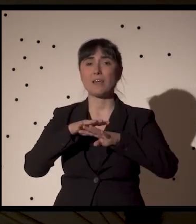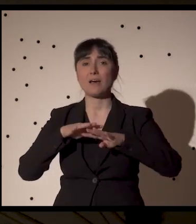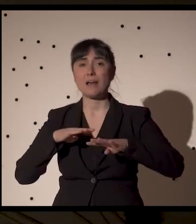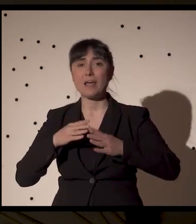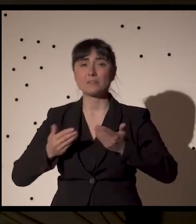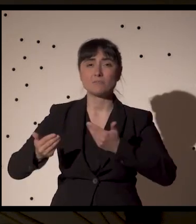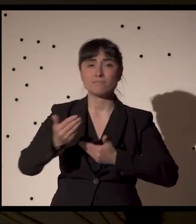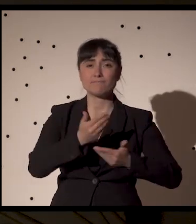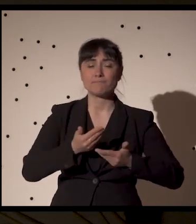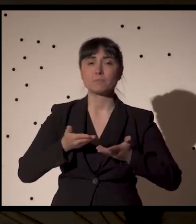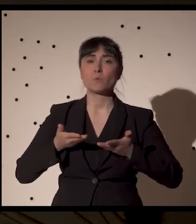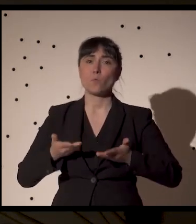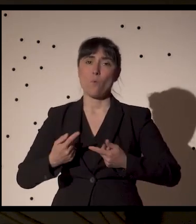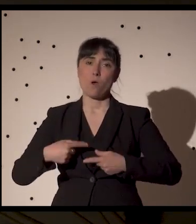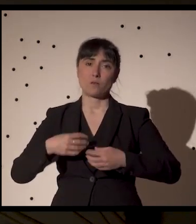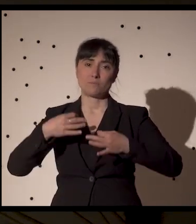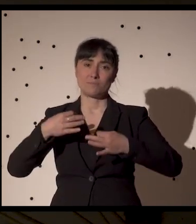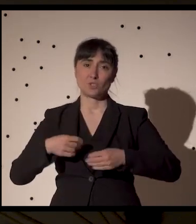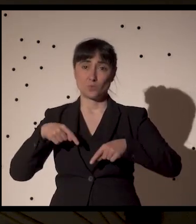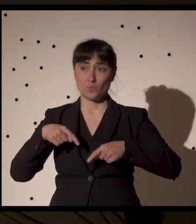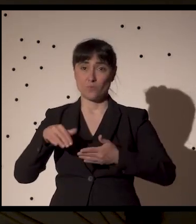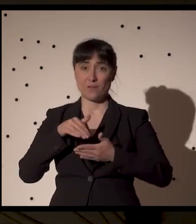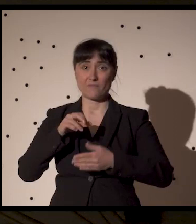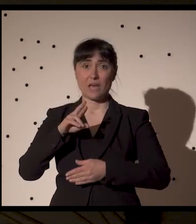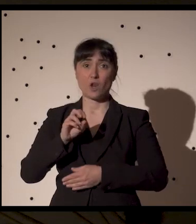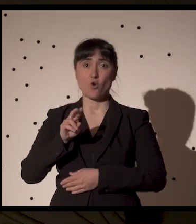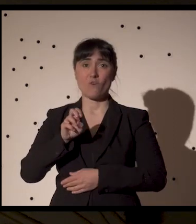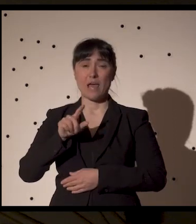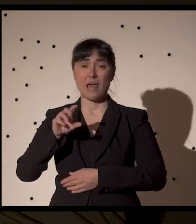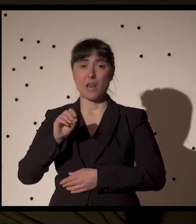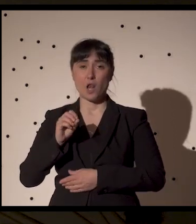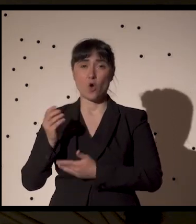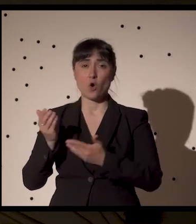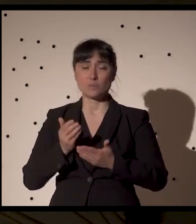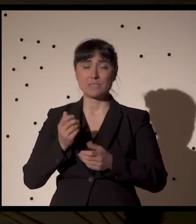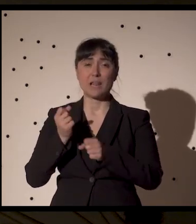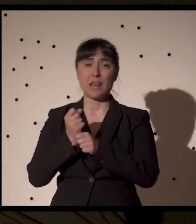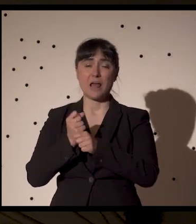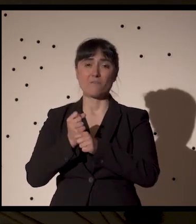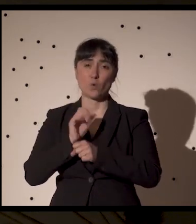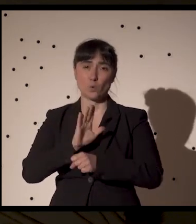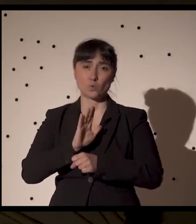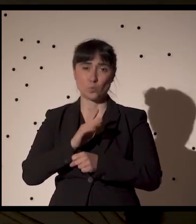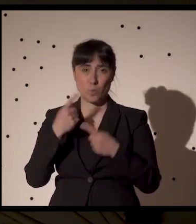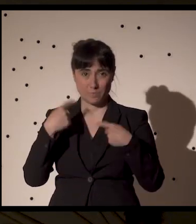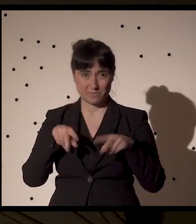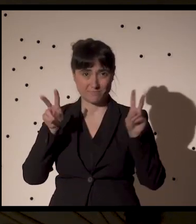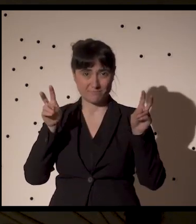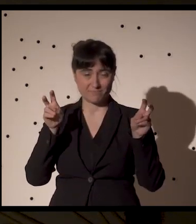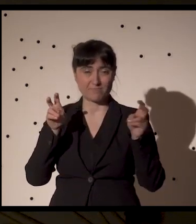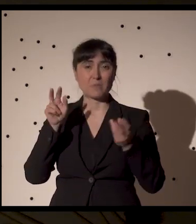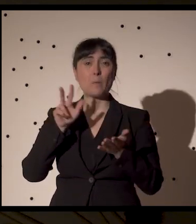ospitare al quindi a Rovello questa edizione del lavoro di andrei Promessi Sposi alla prova per l'appunto